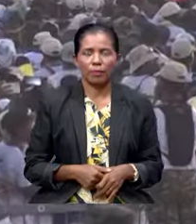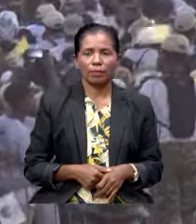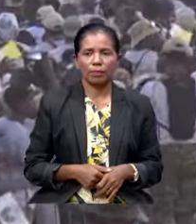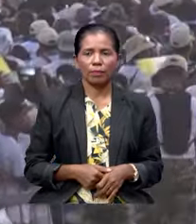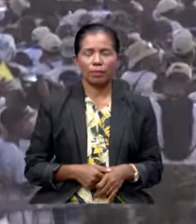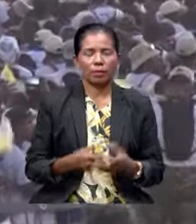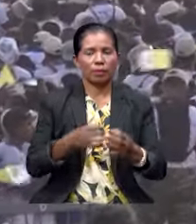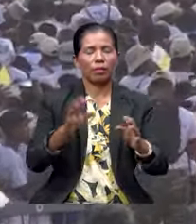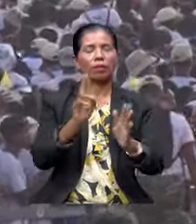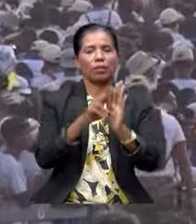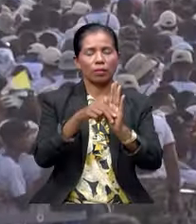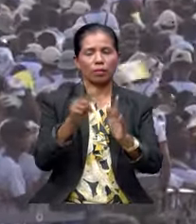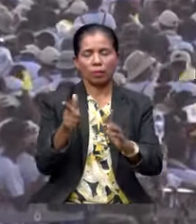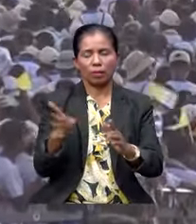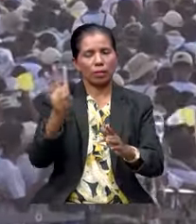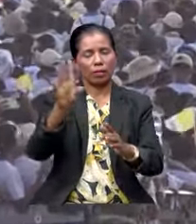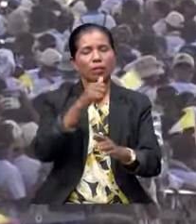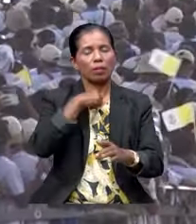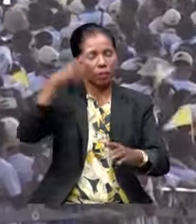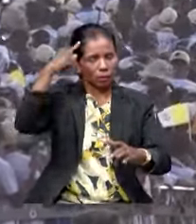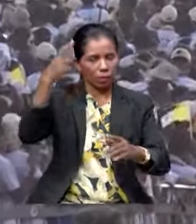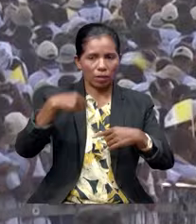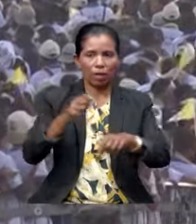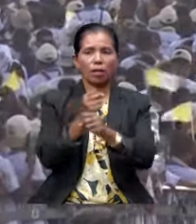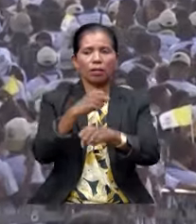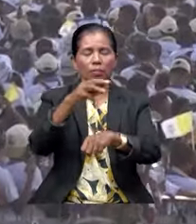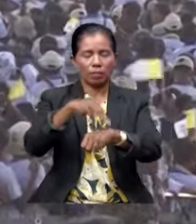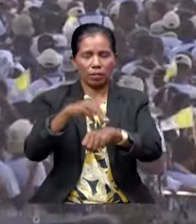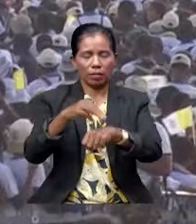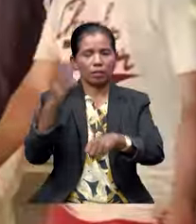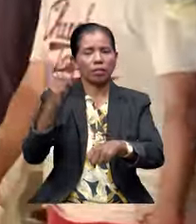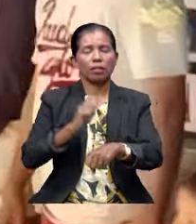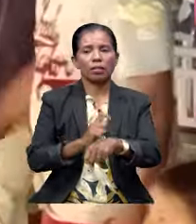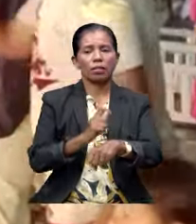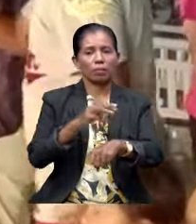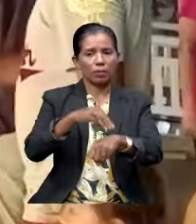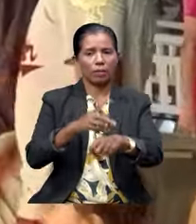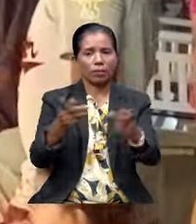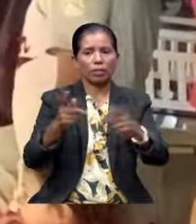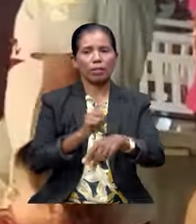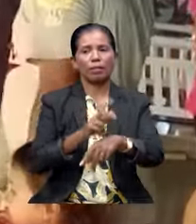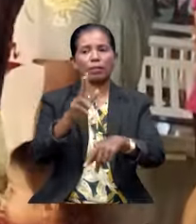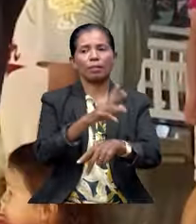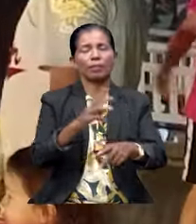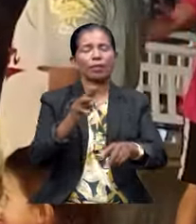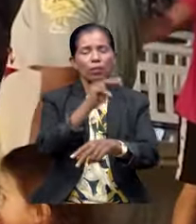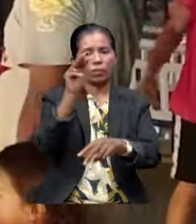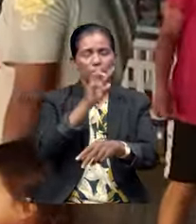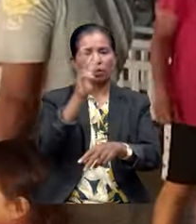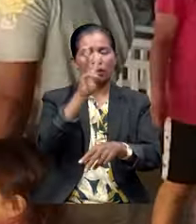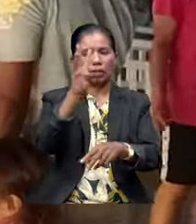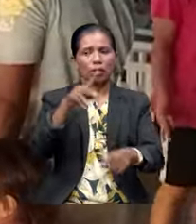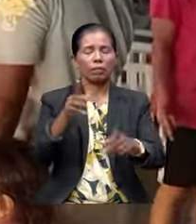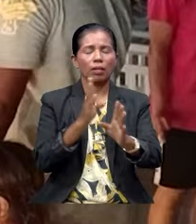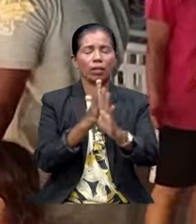Hafuin liudet oras ronro singhat Santo Padre Francisco presidi misa solene altar tastolu kuarta kalangne sarani sira iha kapital dili na